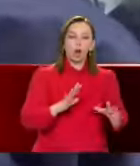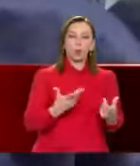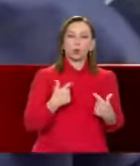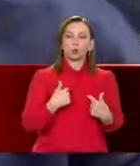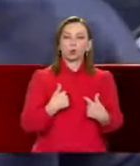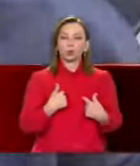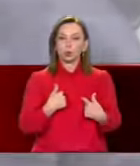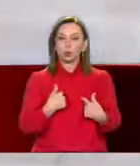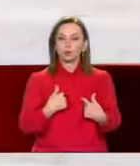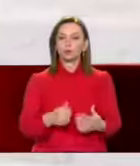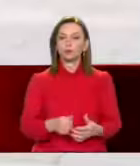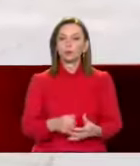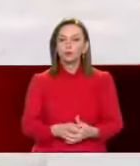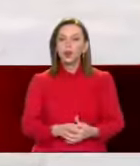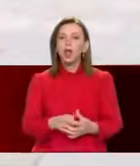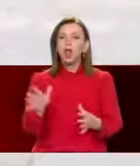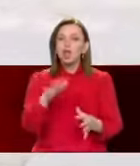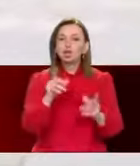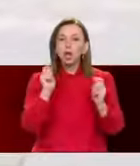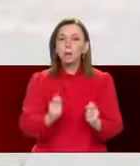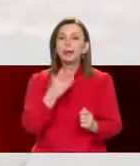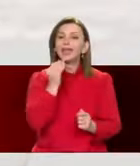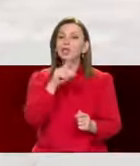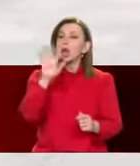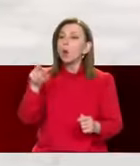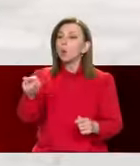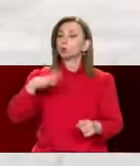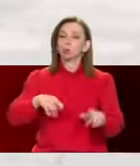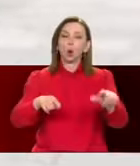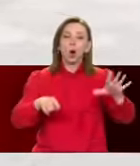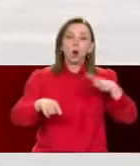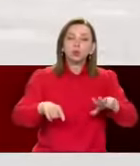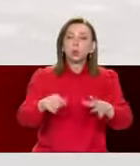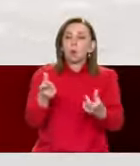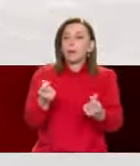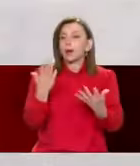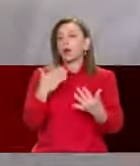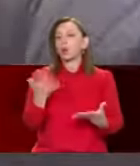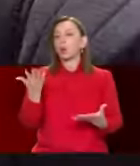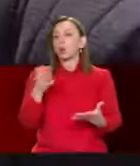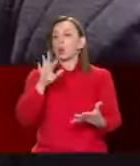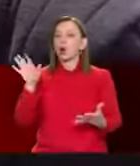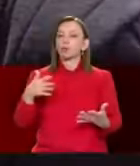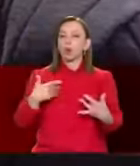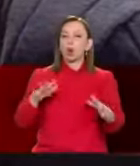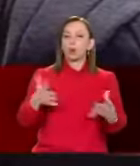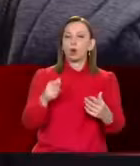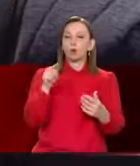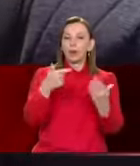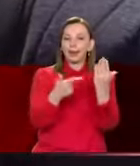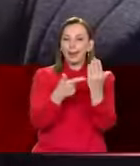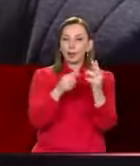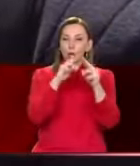hayat standartlarımız aynı olmayabiliyor. Her şeyi yapmak istiyorlar. Para olmadığı için zorluyorlar kendilerini. Bu teknolojik